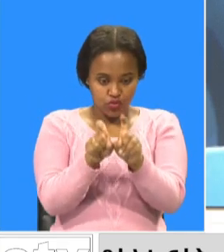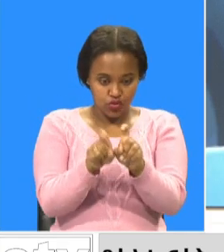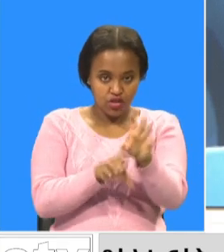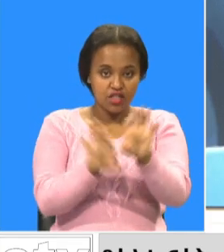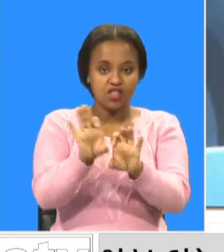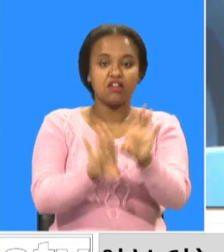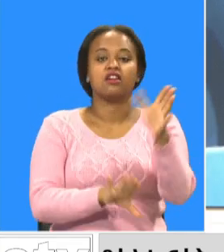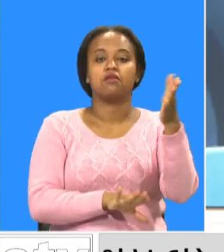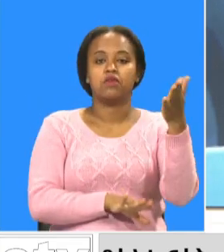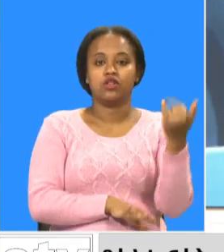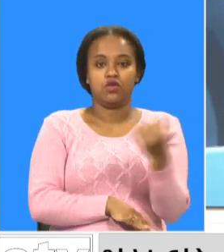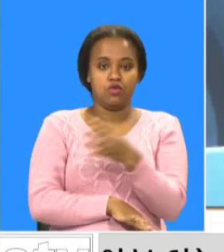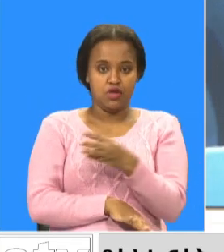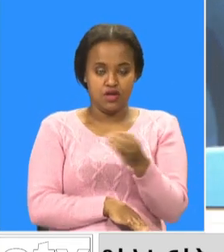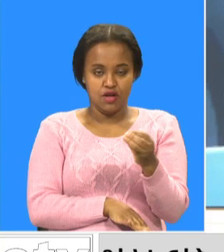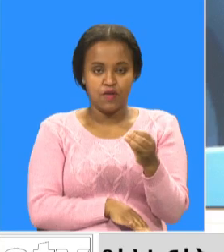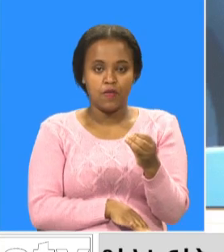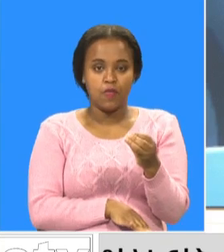ነበርና